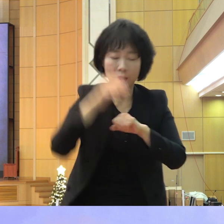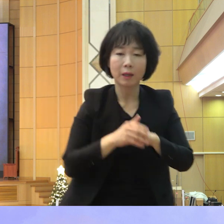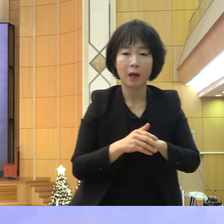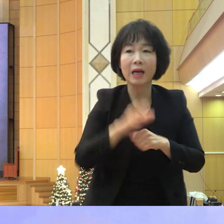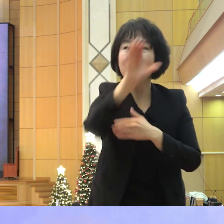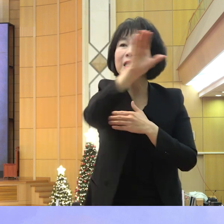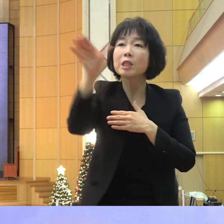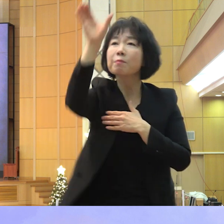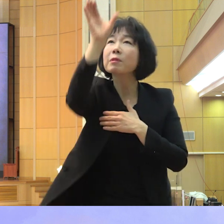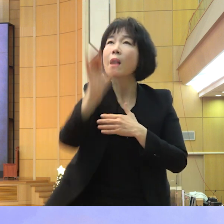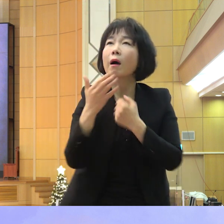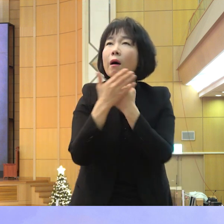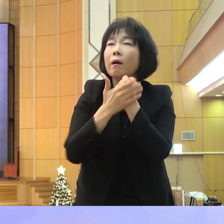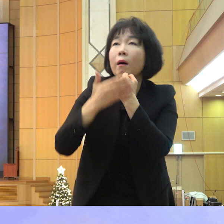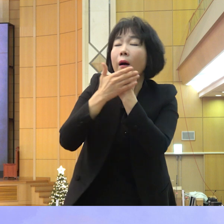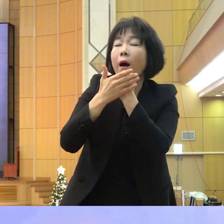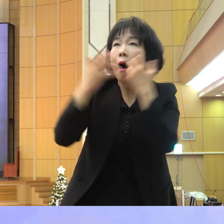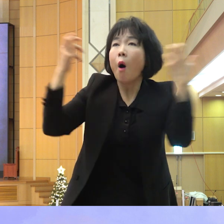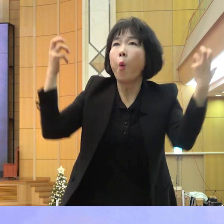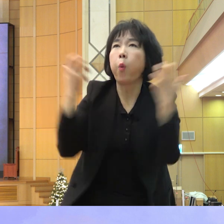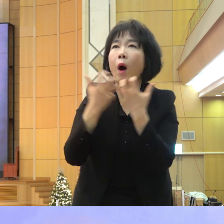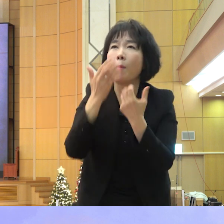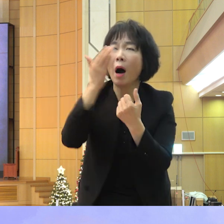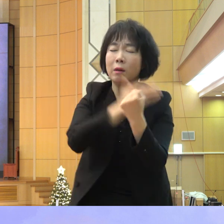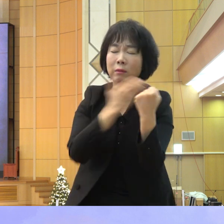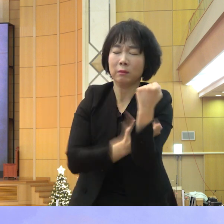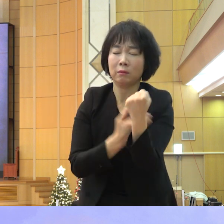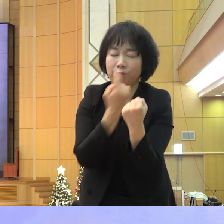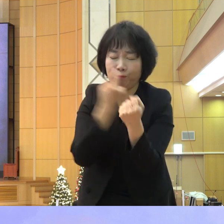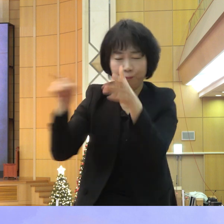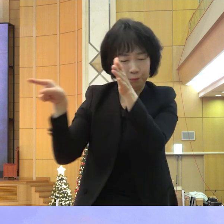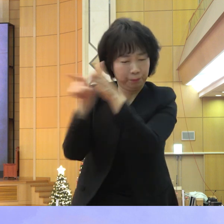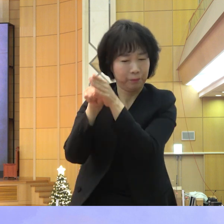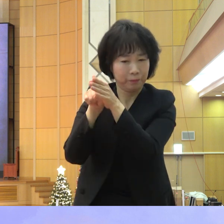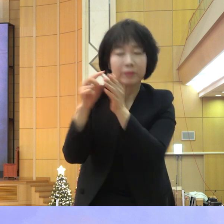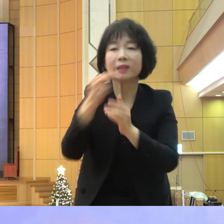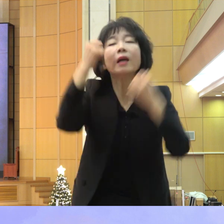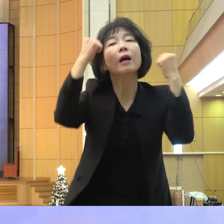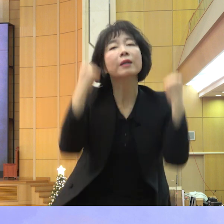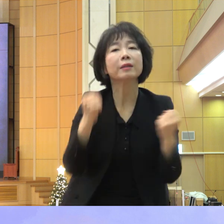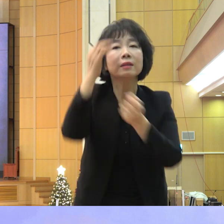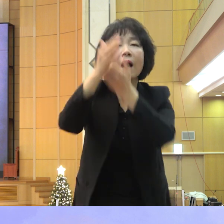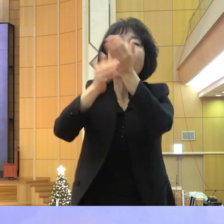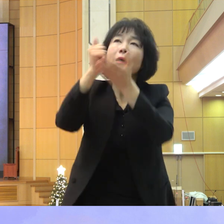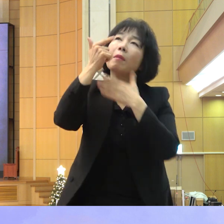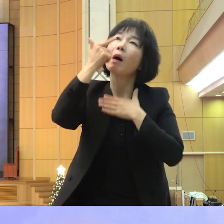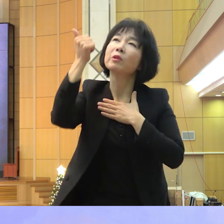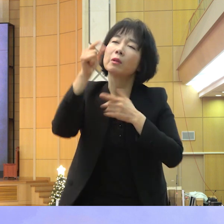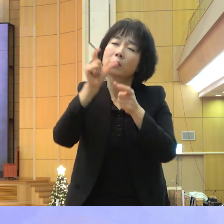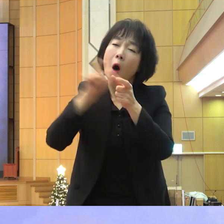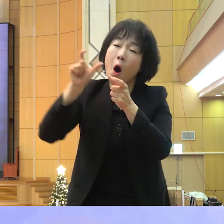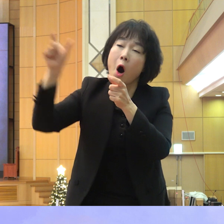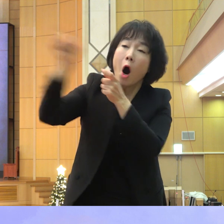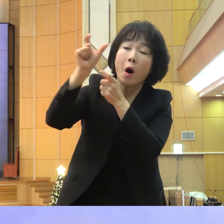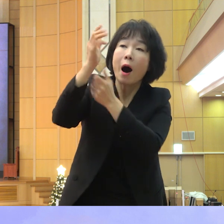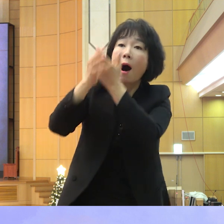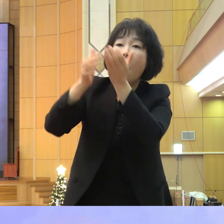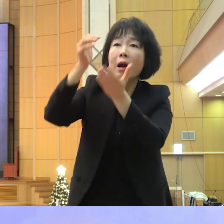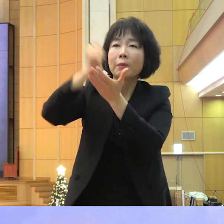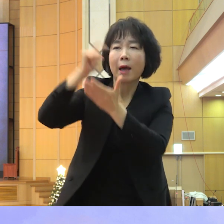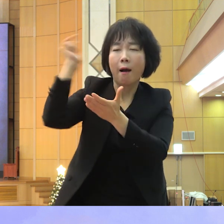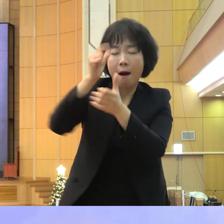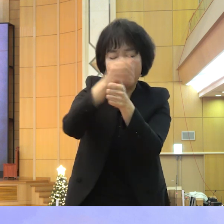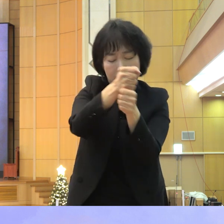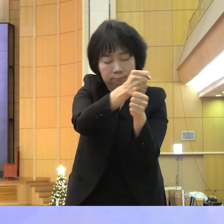오직 십자가의 은총이요 오직 십자가의 능력임을 믿사오니 살아계신 하나님 아버지, 더더욱 하나님의